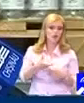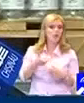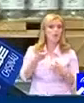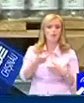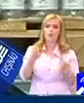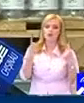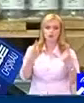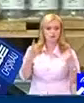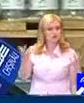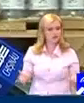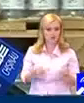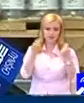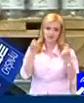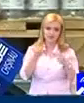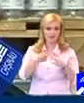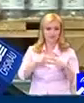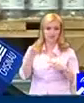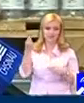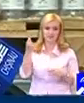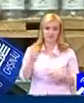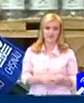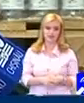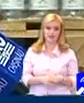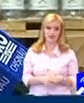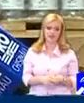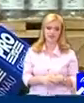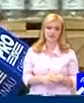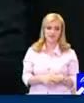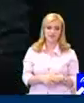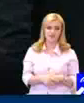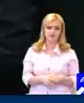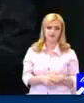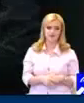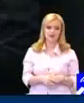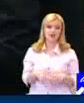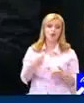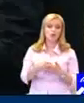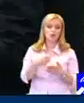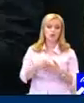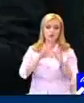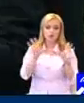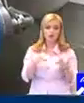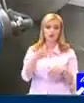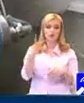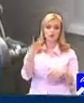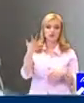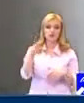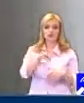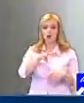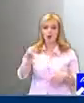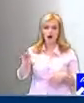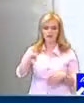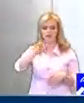beneficiarul de astăzi, eu cred că un grant de circa 60.000 de lei este important. Cu un buget total de 45 de milioane